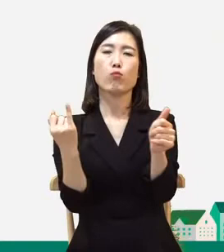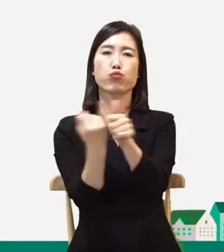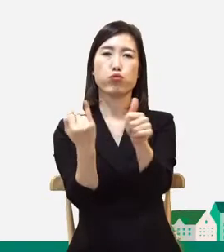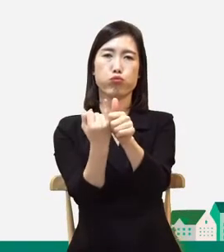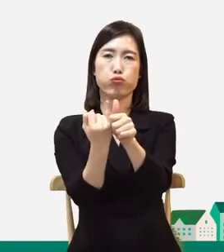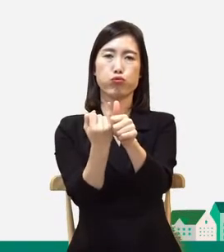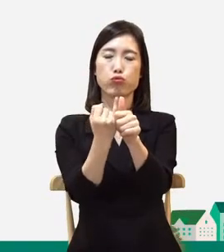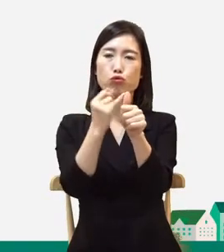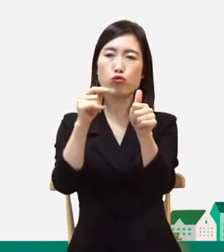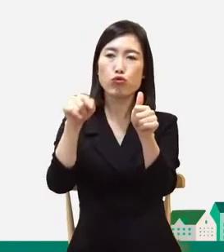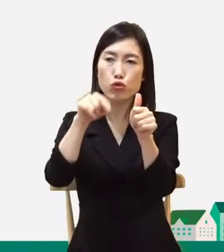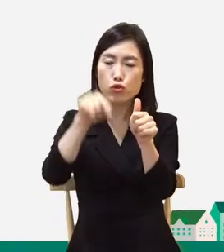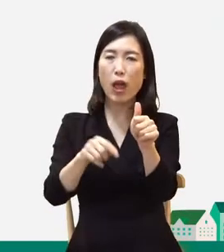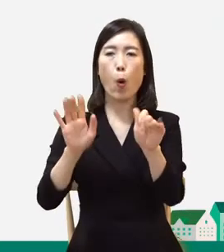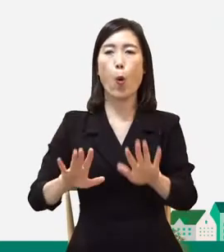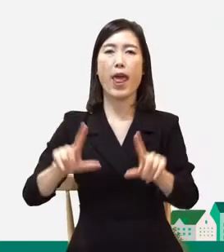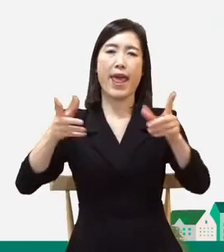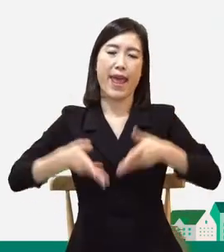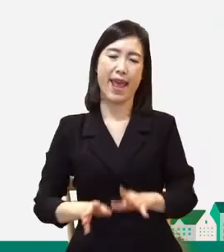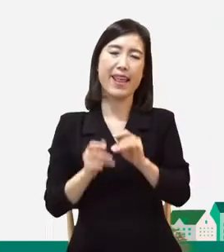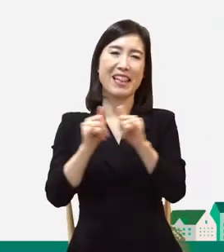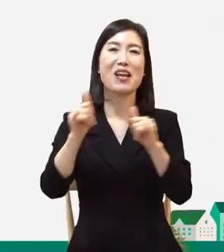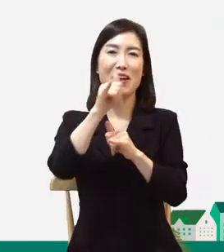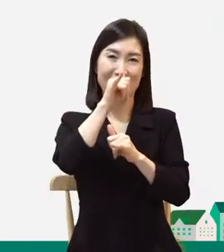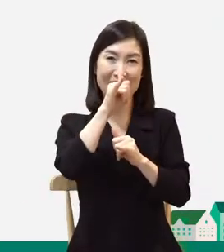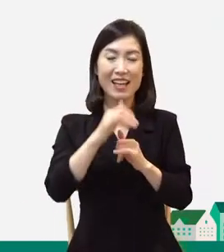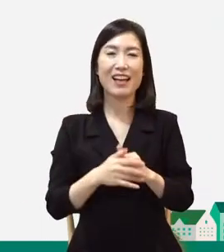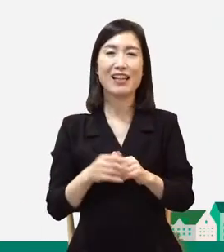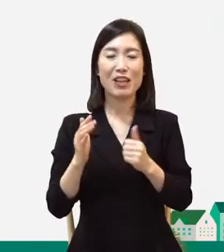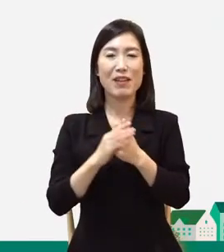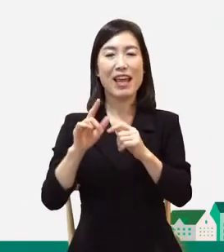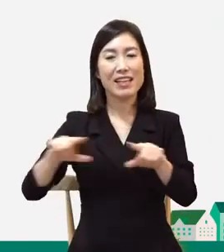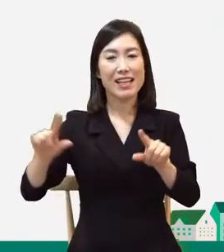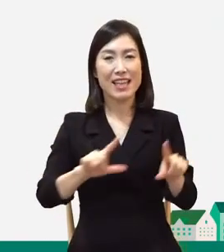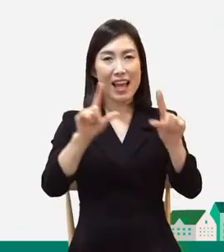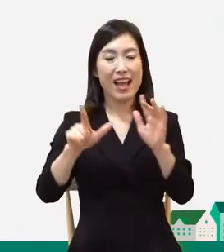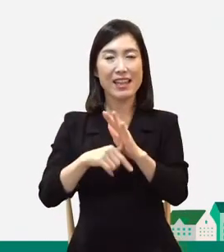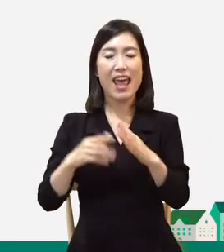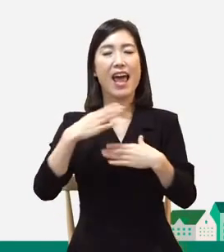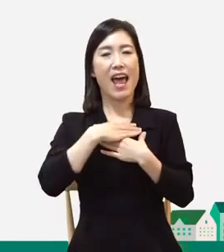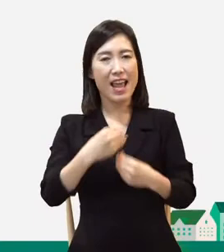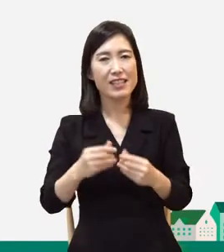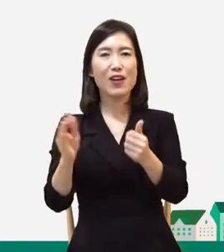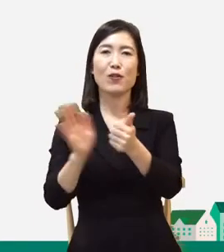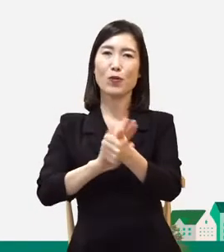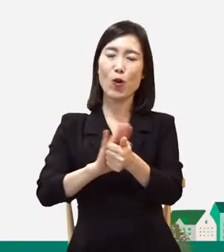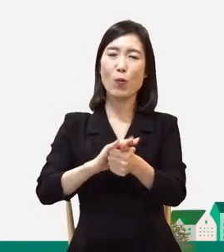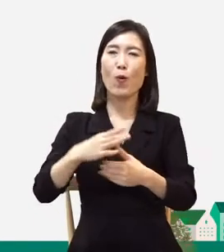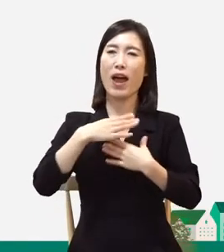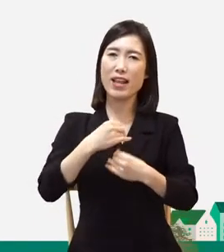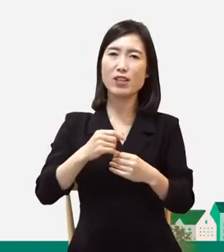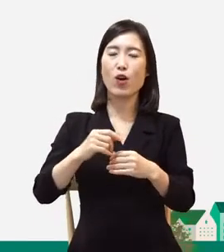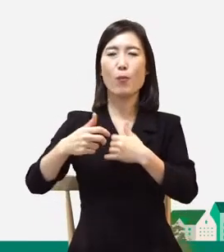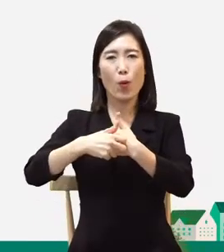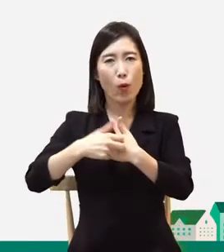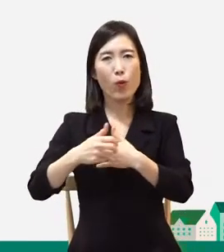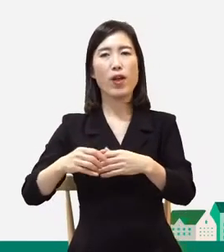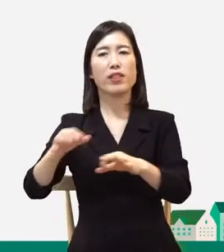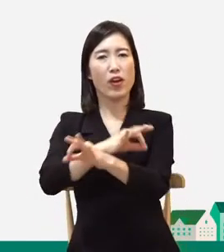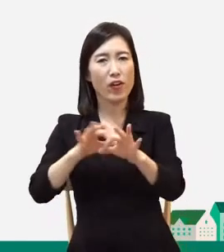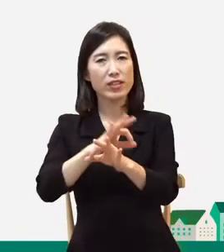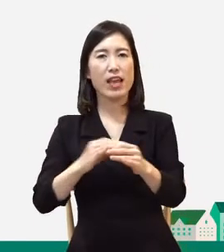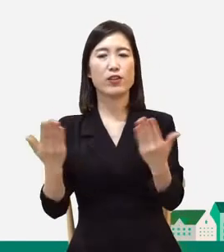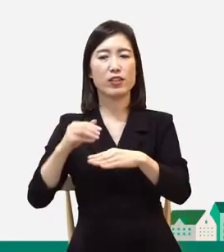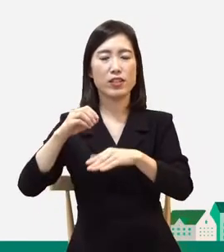초에 출산하신 분이 있는데 이 다양한 영역에서 일상생활, 안전, 주거, 돌봄, 보건의료 영역, 경제 영역,